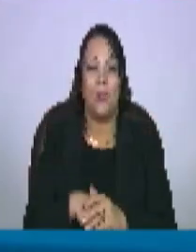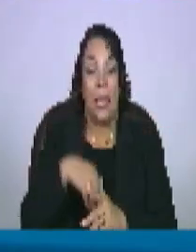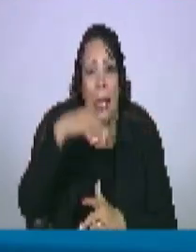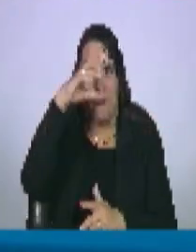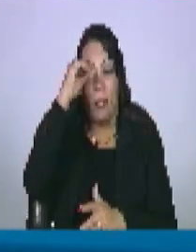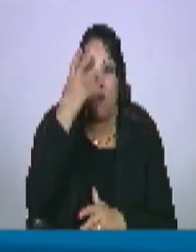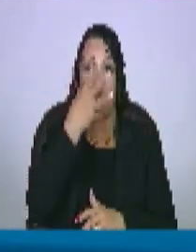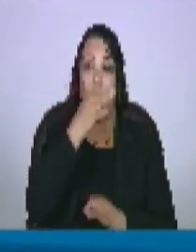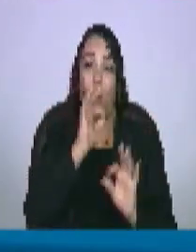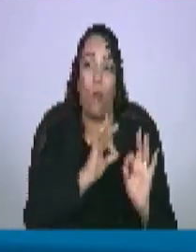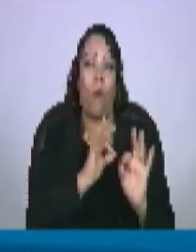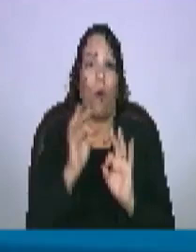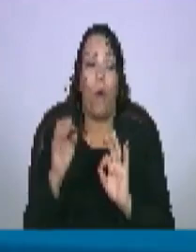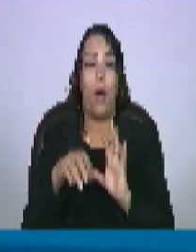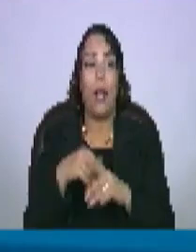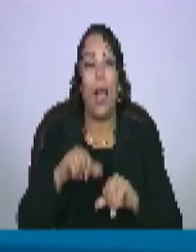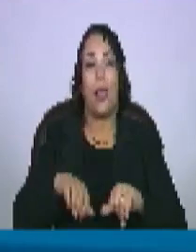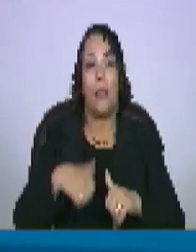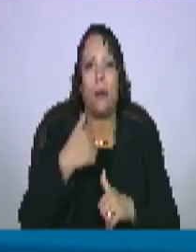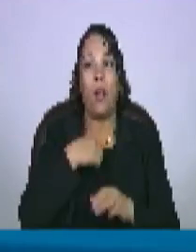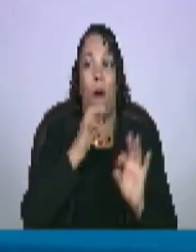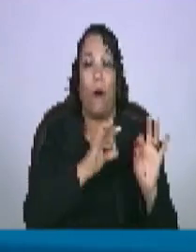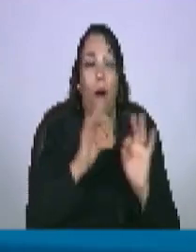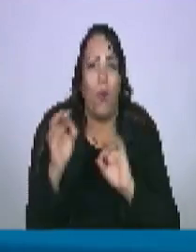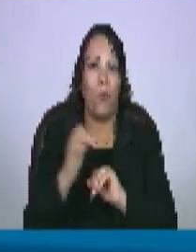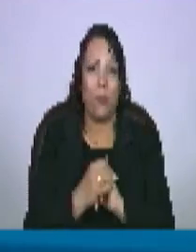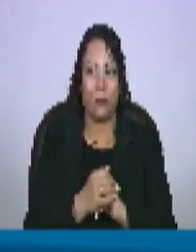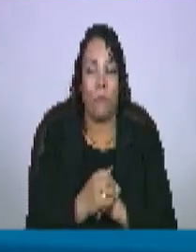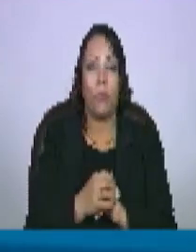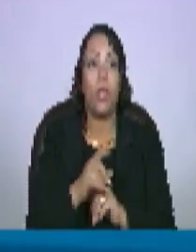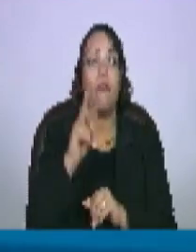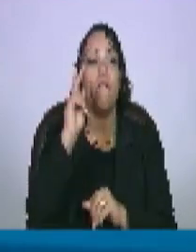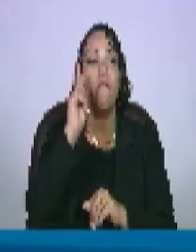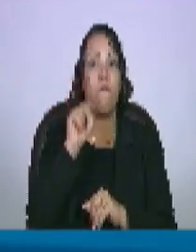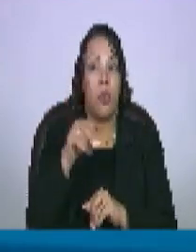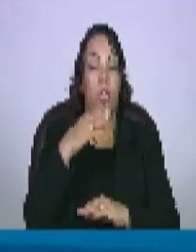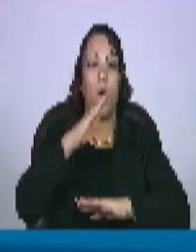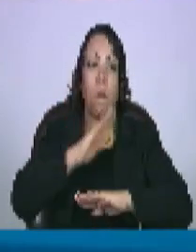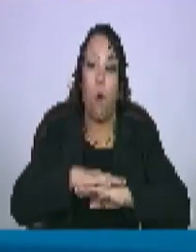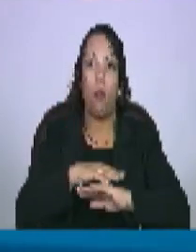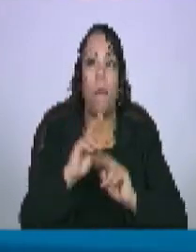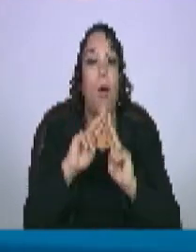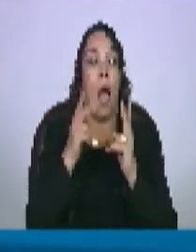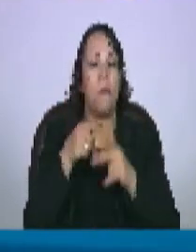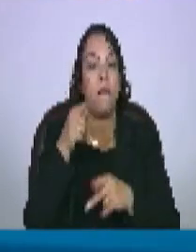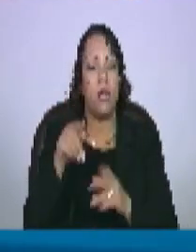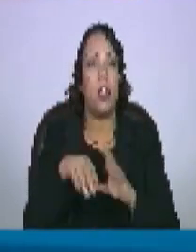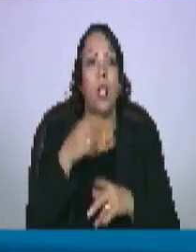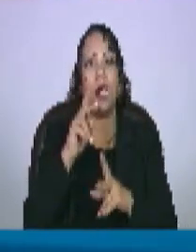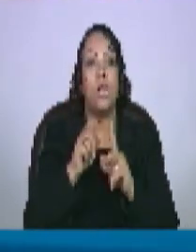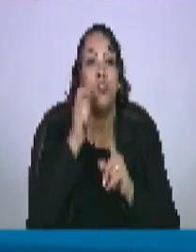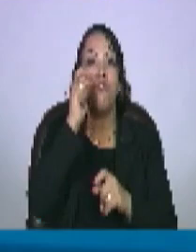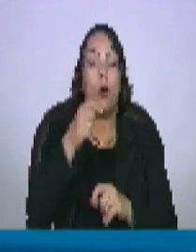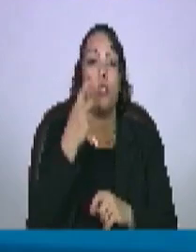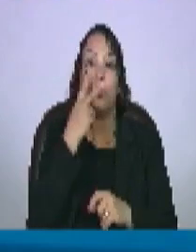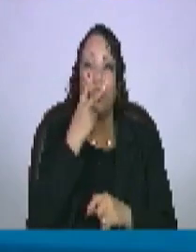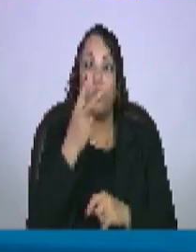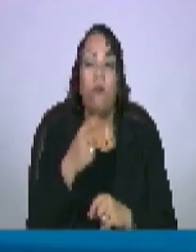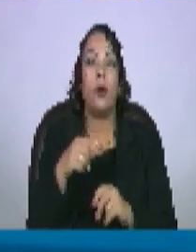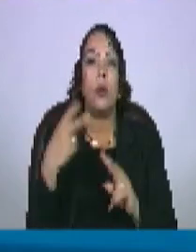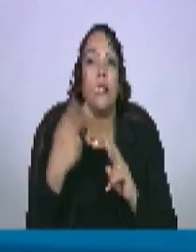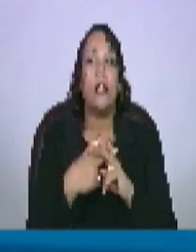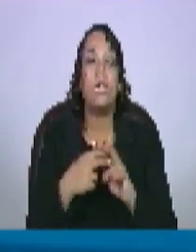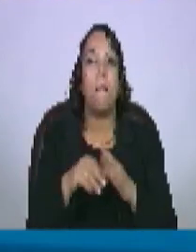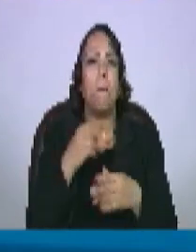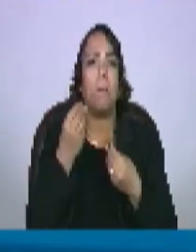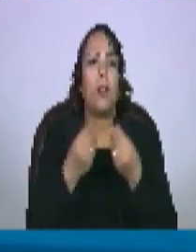طريقتك وده اسلوبك ودي حياتك يعني في اخلاقيات عامه كده الواحد بيشوفها و بيستغرب ان الناس